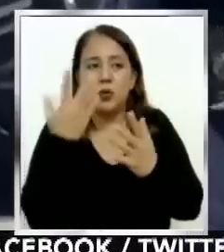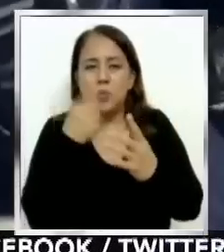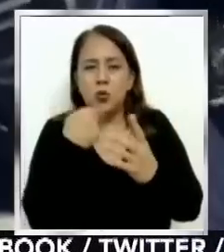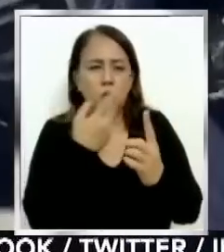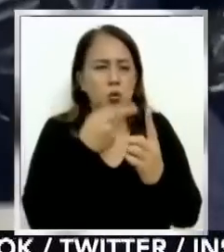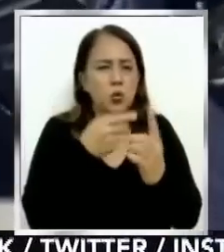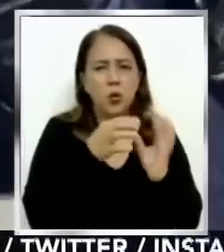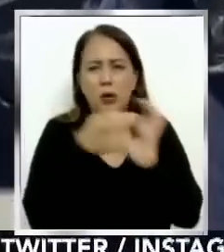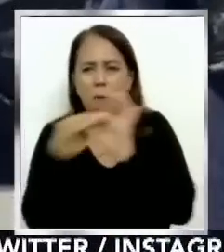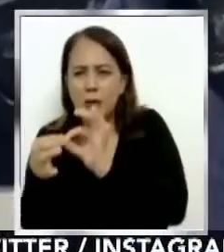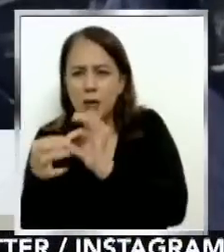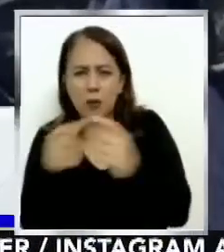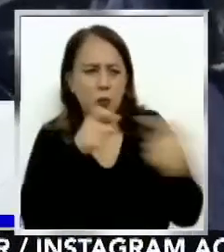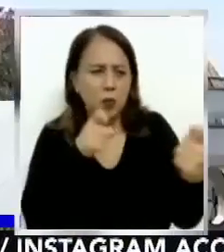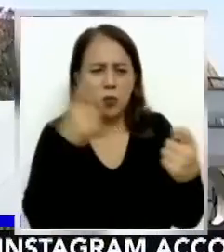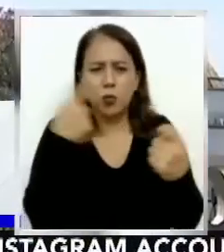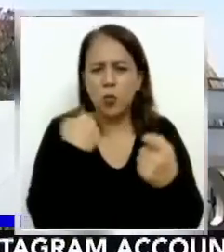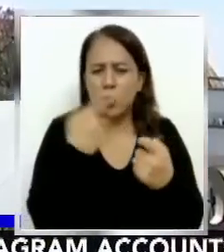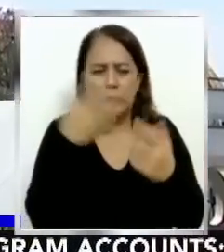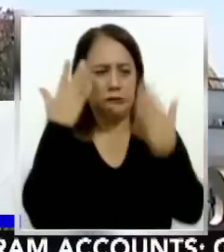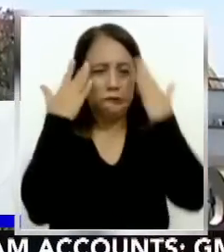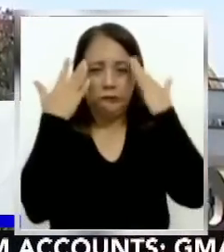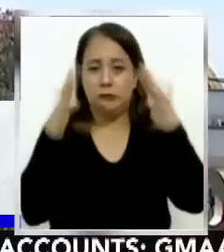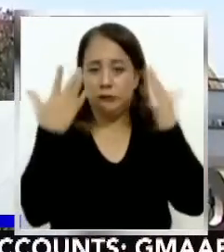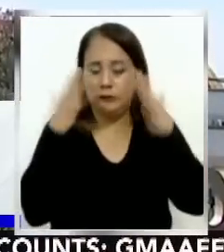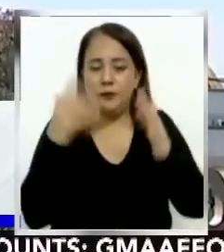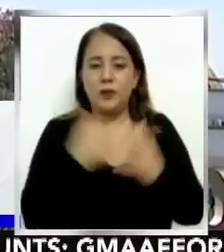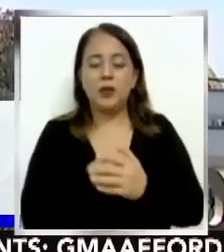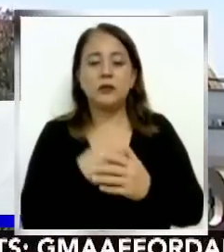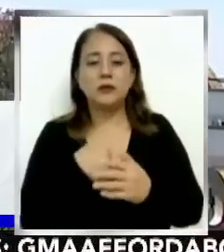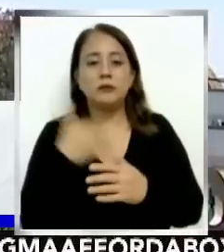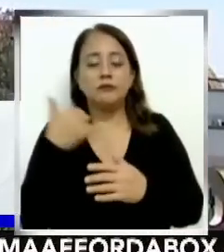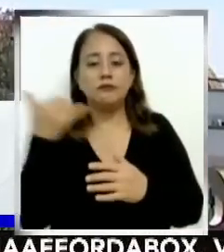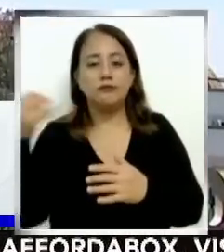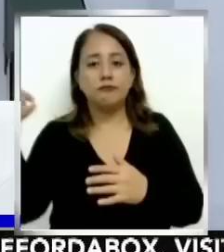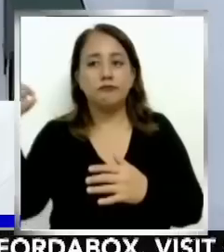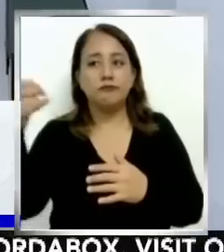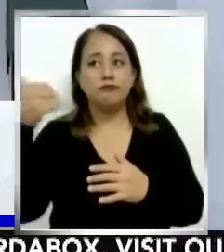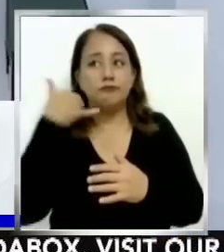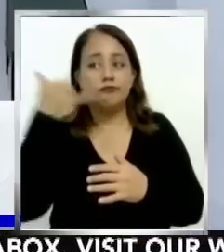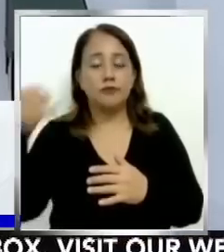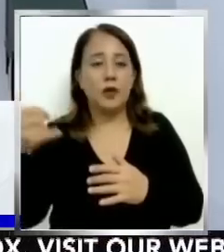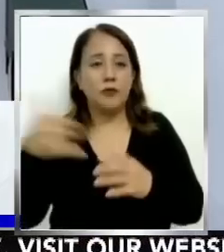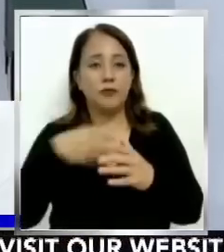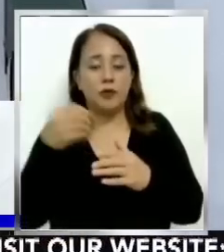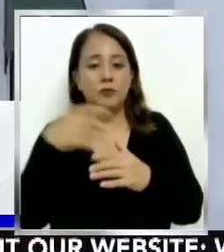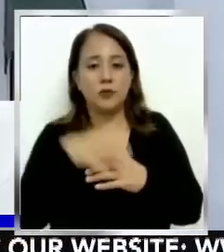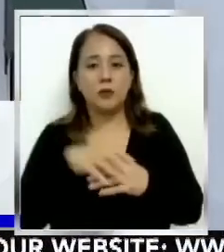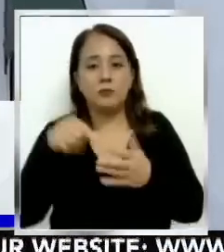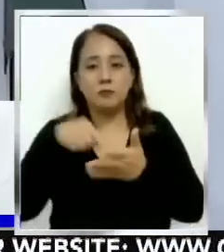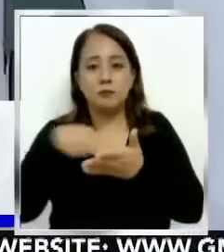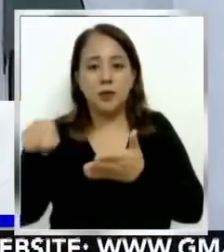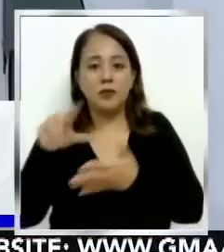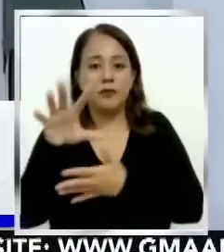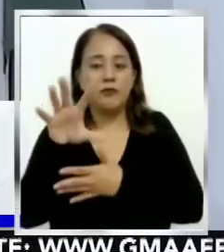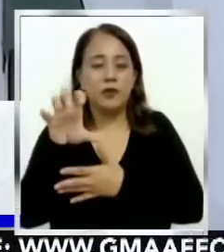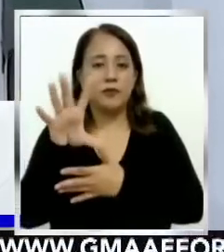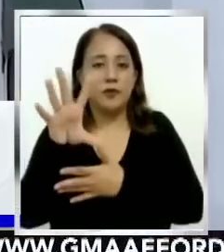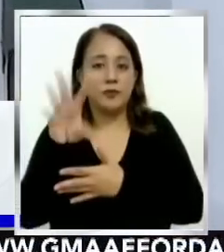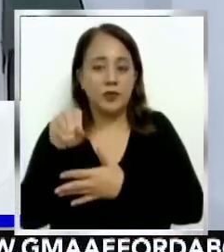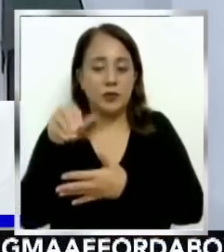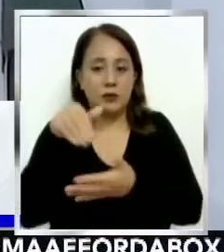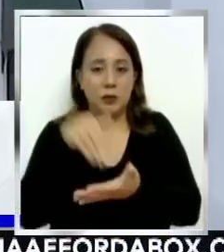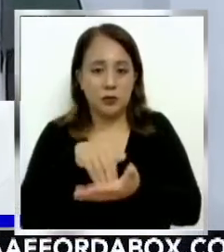Ang sabi ni Escorial, tinawagan siya ni Villamor mula sa loob ng bilibid. Nagbayad pa umano ito ng 550,000 pesos. Iniimbestigahan na raw ng